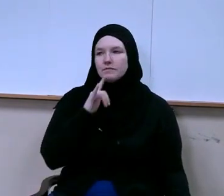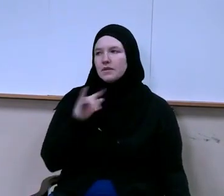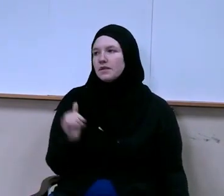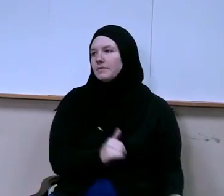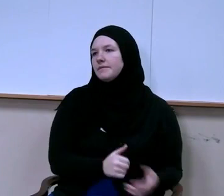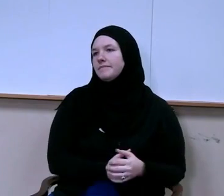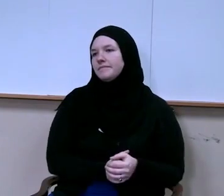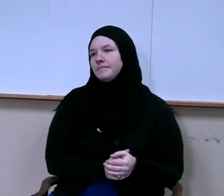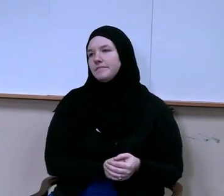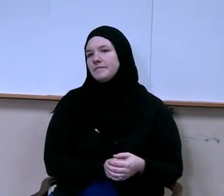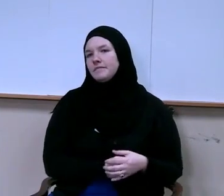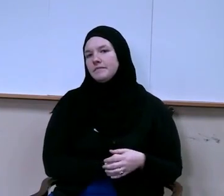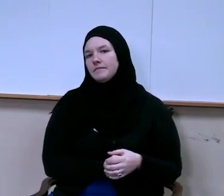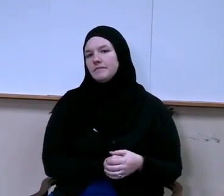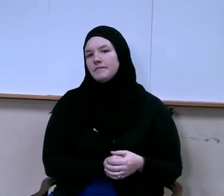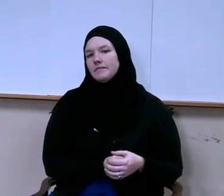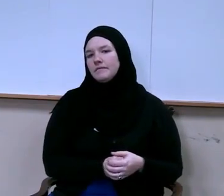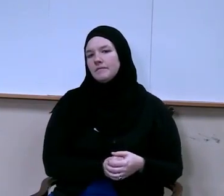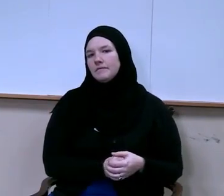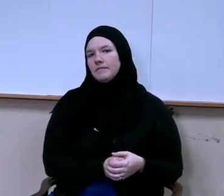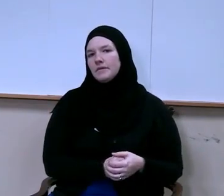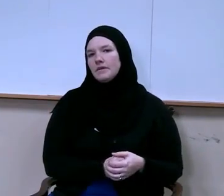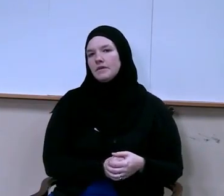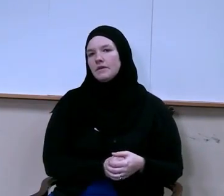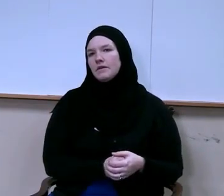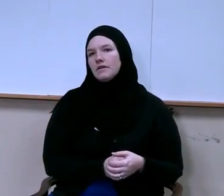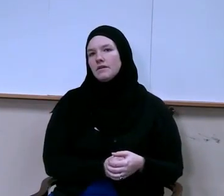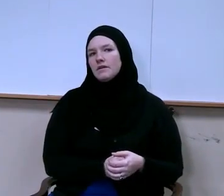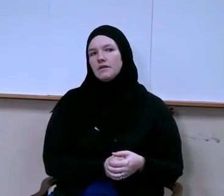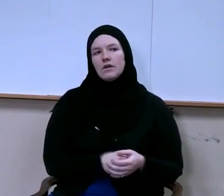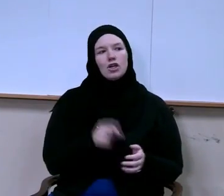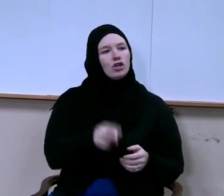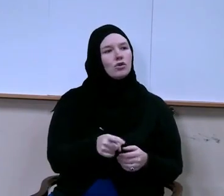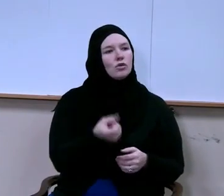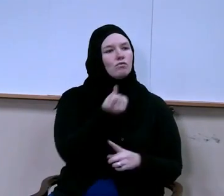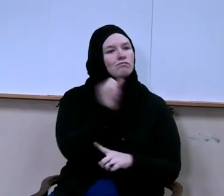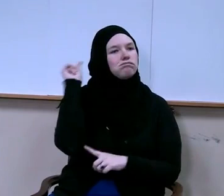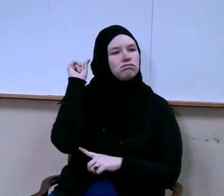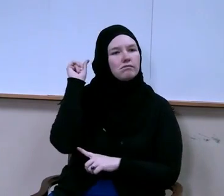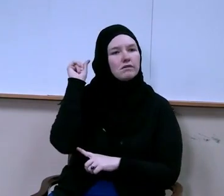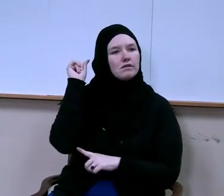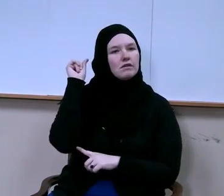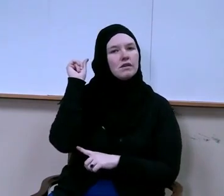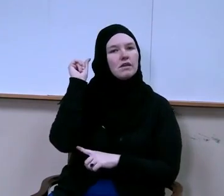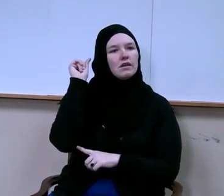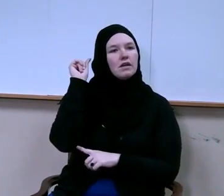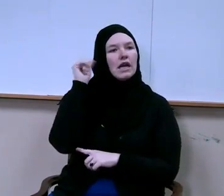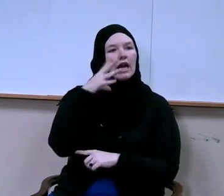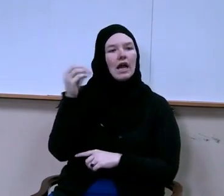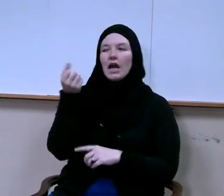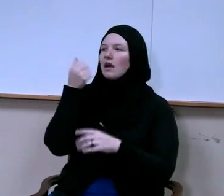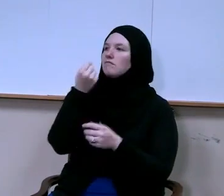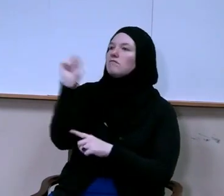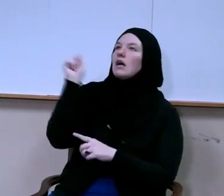عَلَىٰ أَنفُسِكُمْ مَتَاعَ الْحَيَاةِ الدُّنْيَا. Your tyranny and rebellion is only against